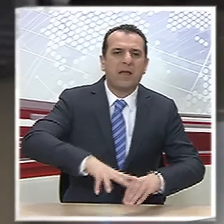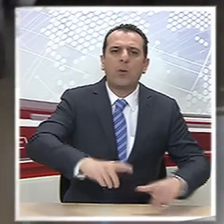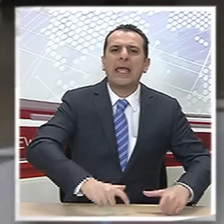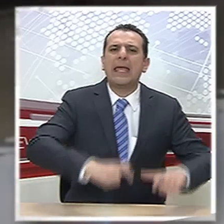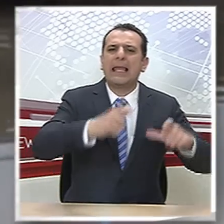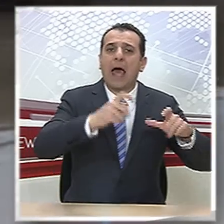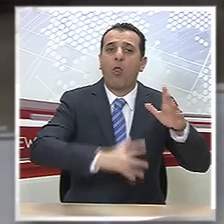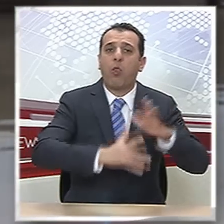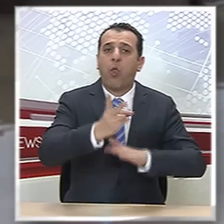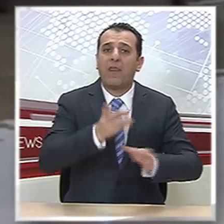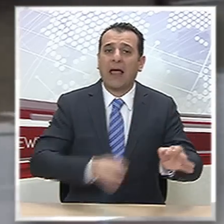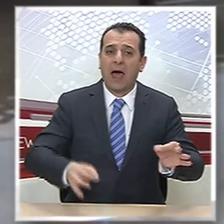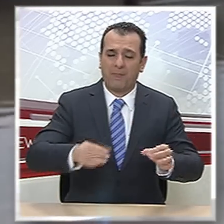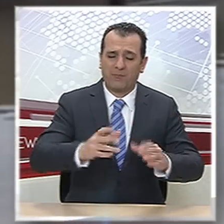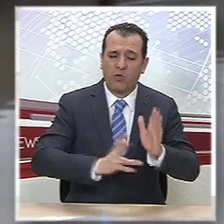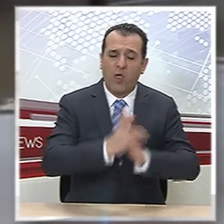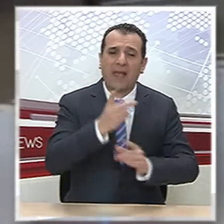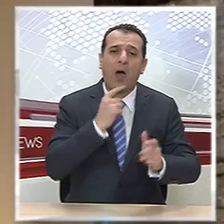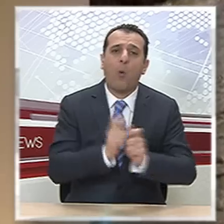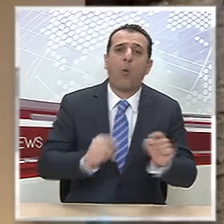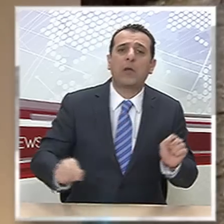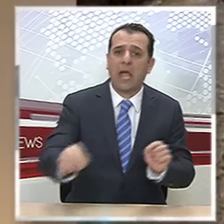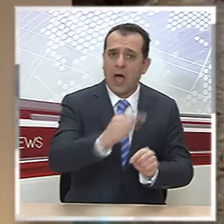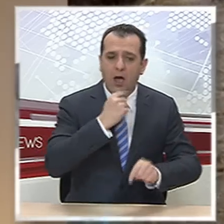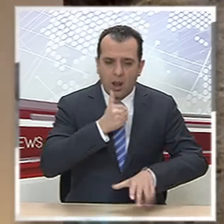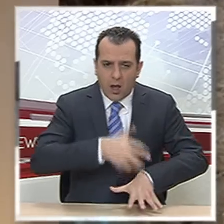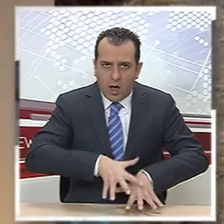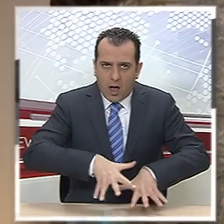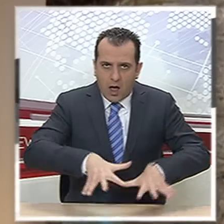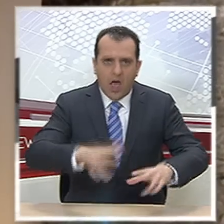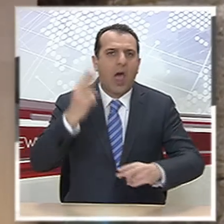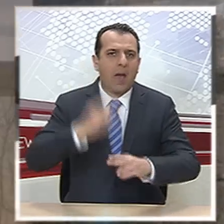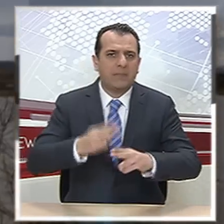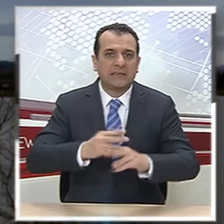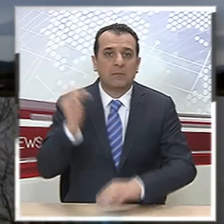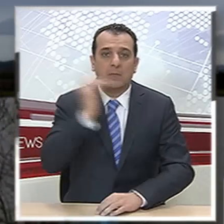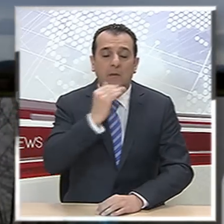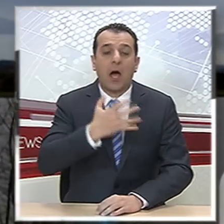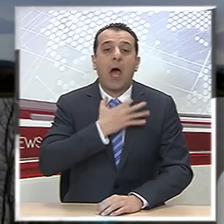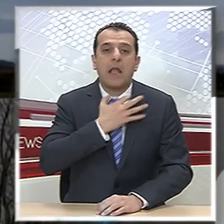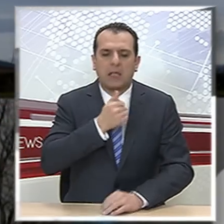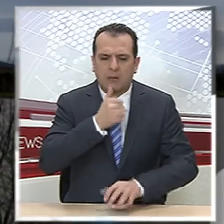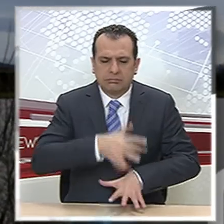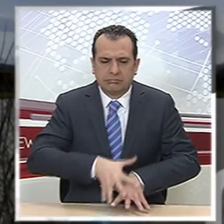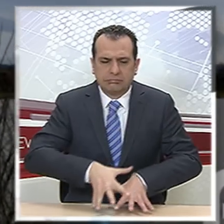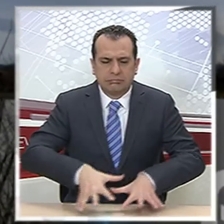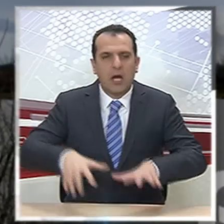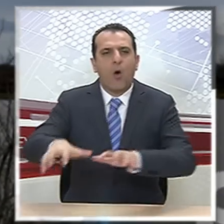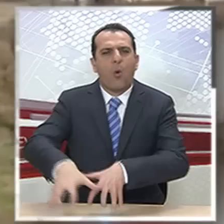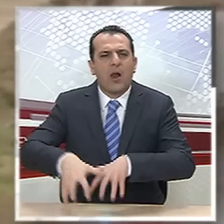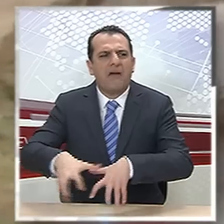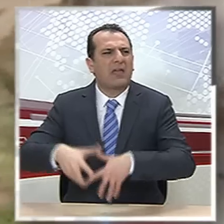συνεχίζουν να βρίσκονται σε κατάσταση έκτακτης ανάγκης, ο Αλφιός ξεχύλισε και οι εκτεταμένες πλημμύρες, οι οποίες έπνιξαν κάτω από ταλασπόνερα χωράφια και